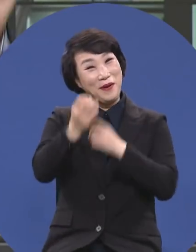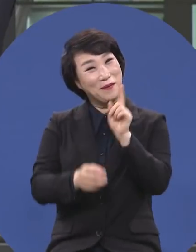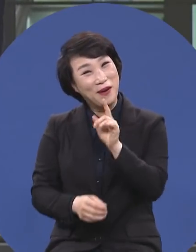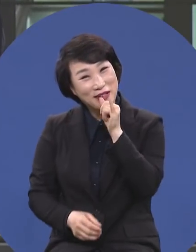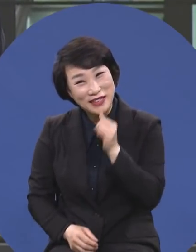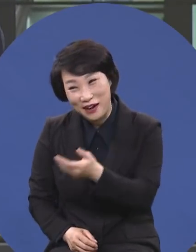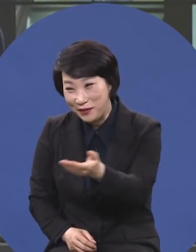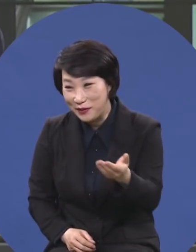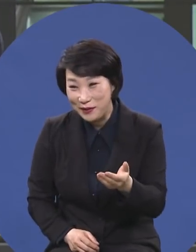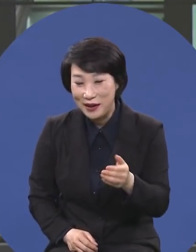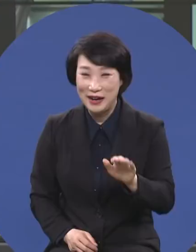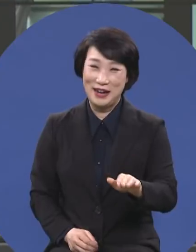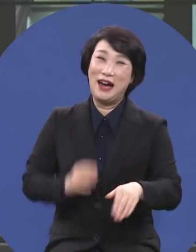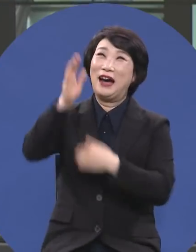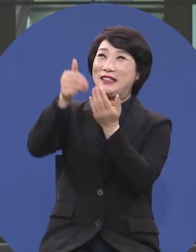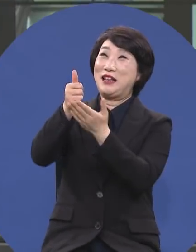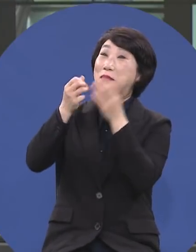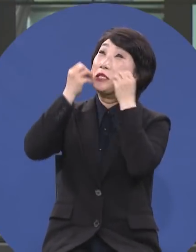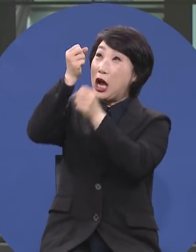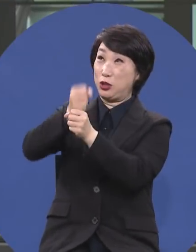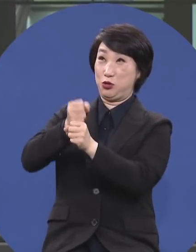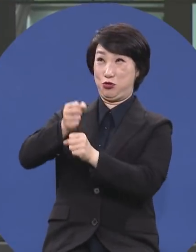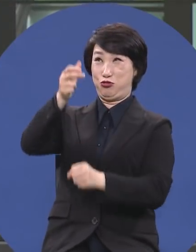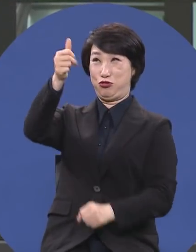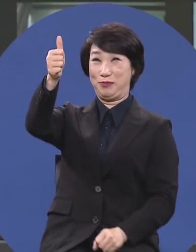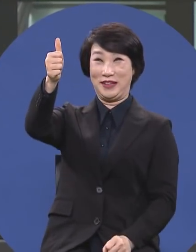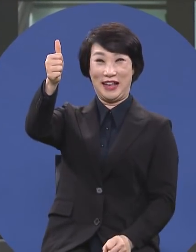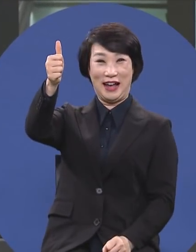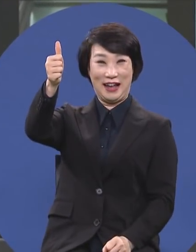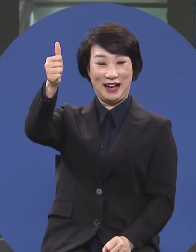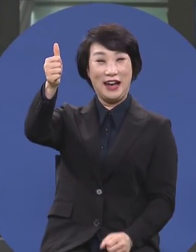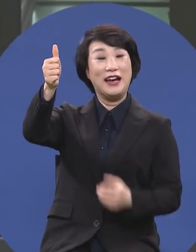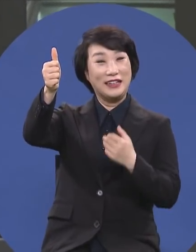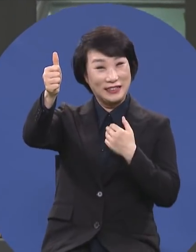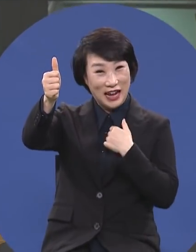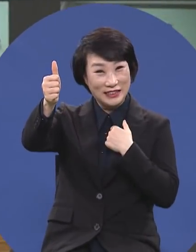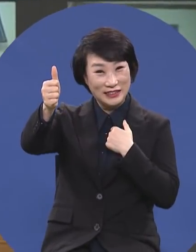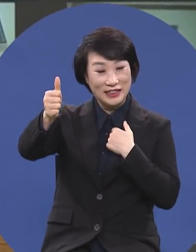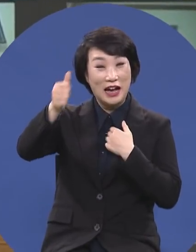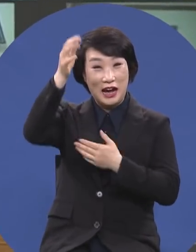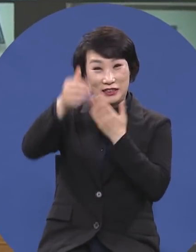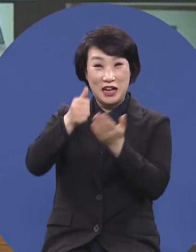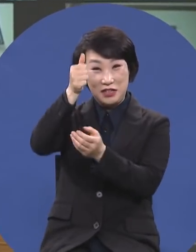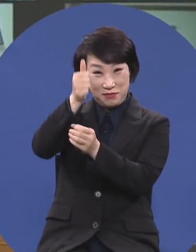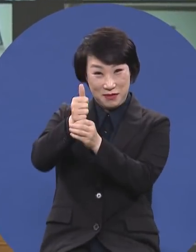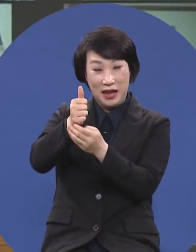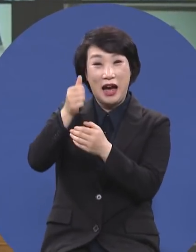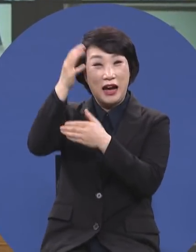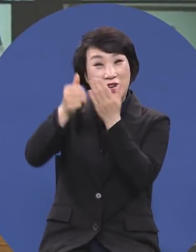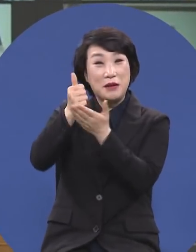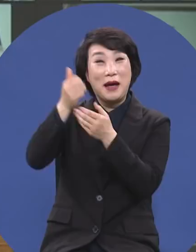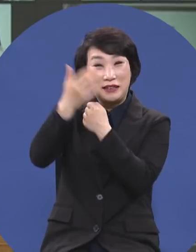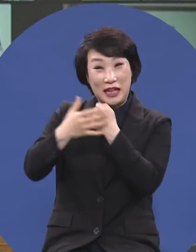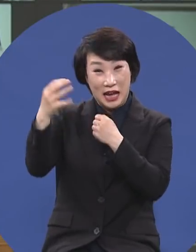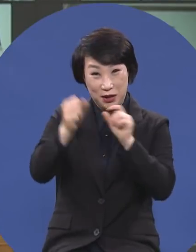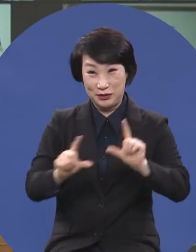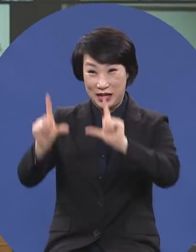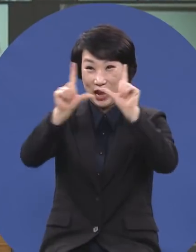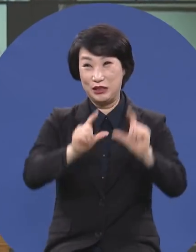고백이냐. 하나님은 창조자시요, 나는 그의 은혜로